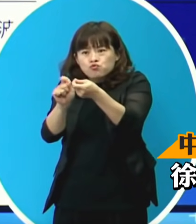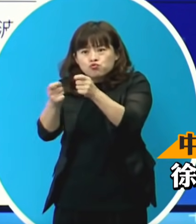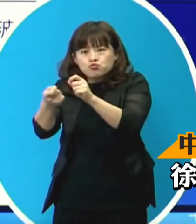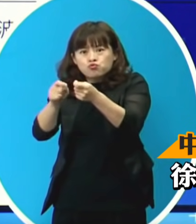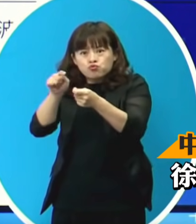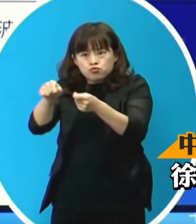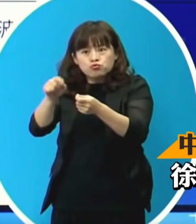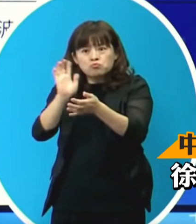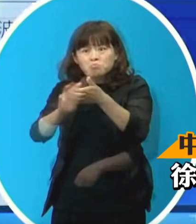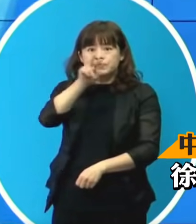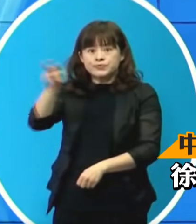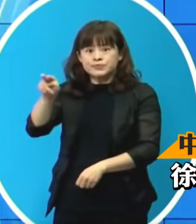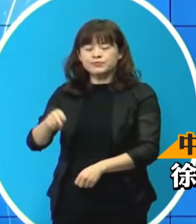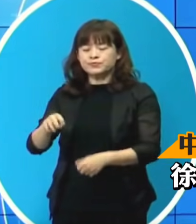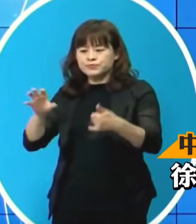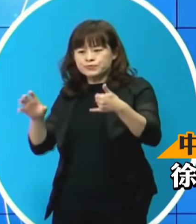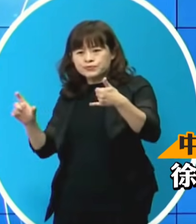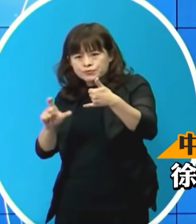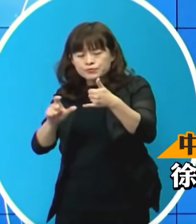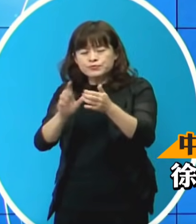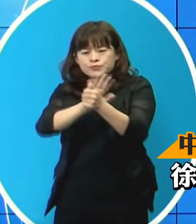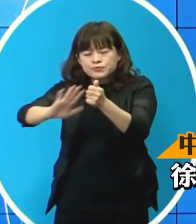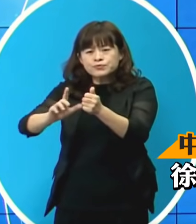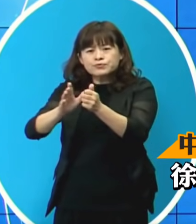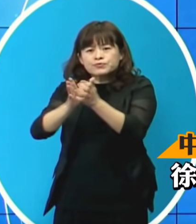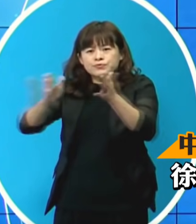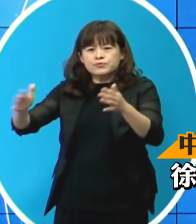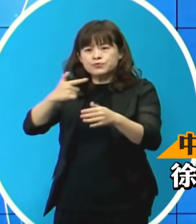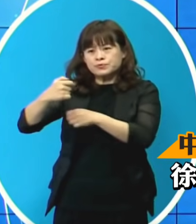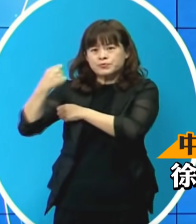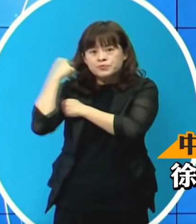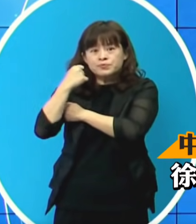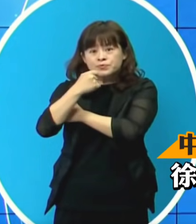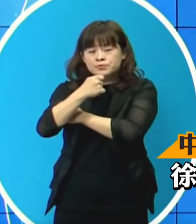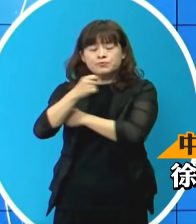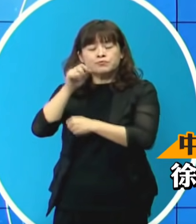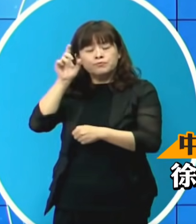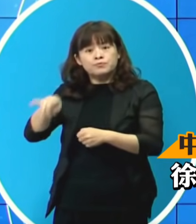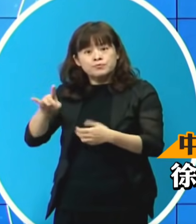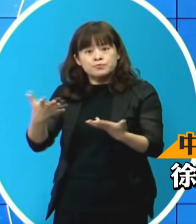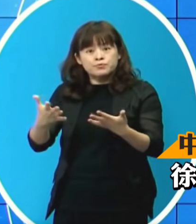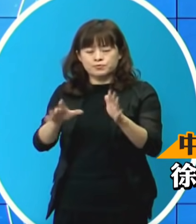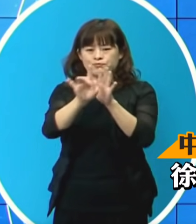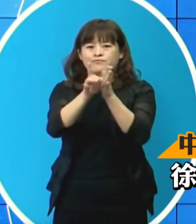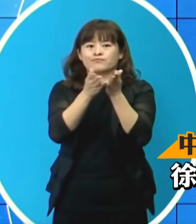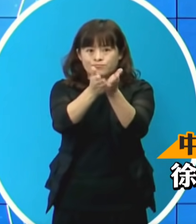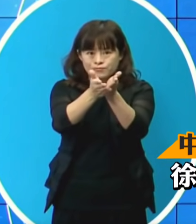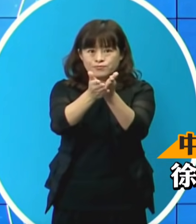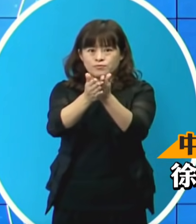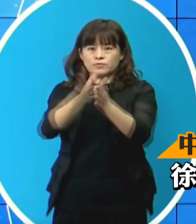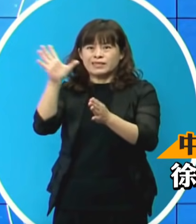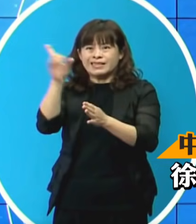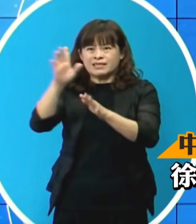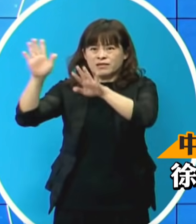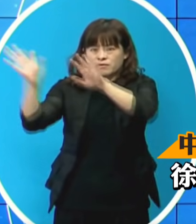中心的地方呢，还有可能更高。台风影响期间最大的风力呢，还是出现在兰屿，那阵